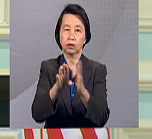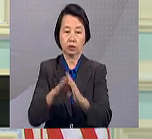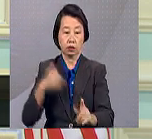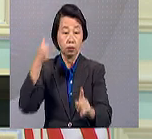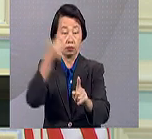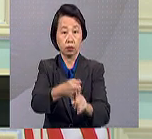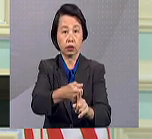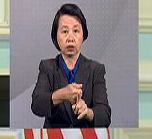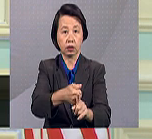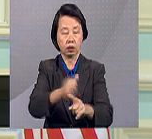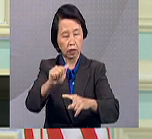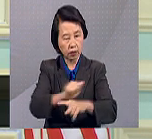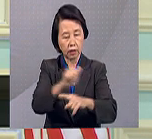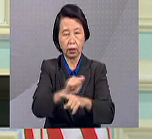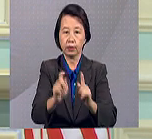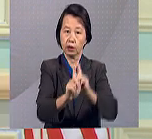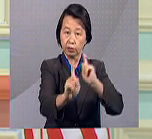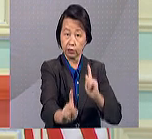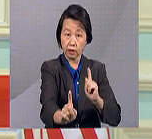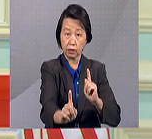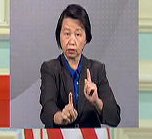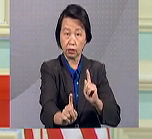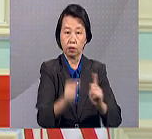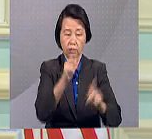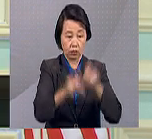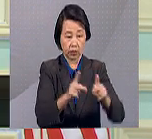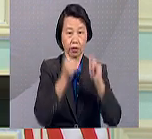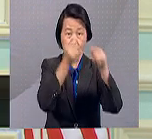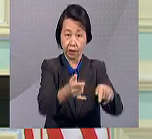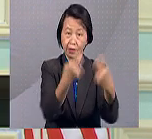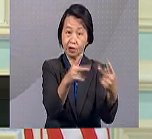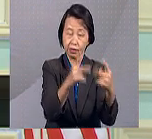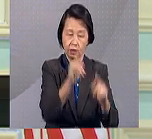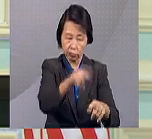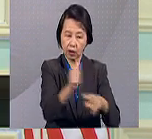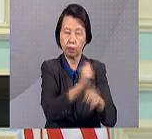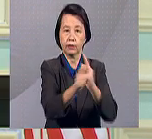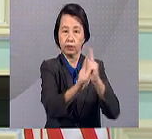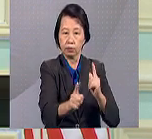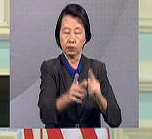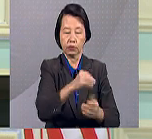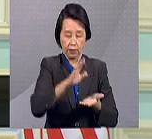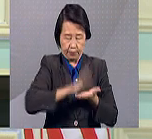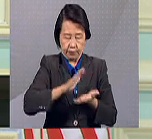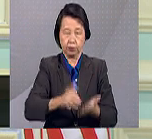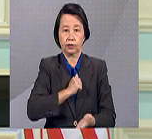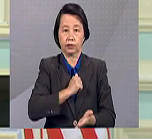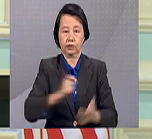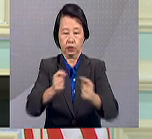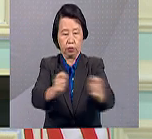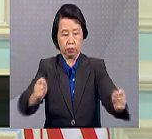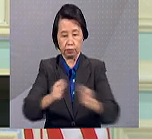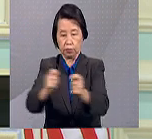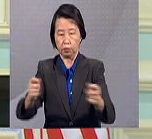mengarahkan mengamalkan penjarakan sosial kepada pelanggan mereka dan juga kebersihan diri di